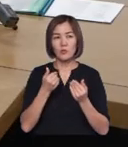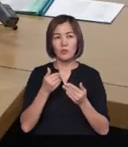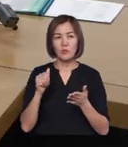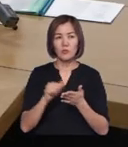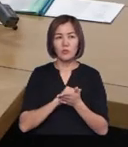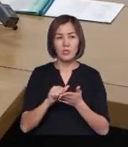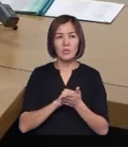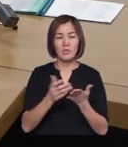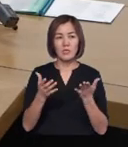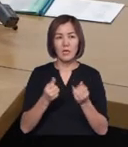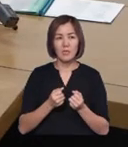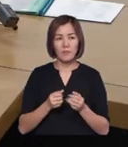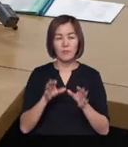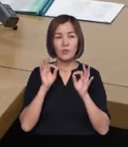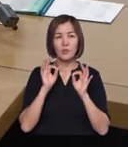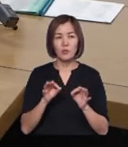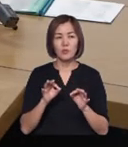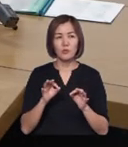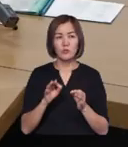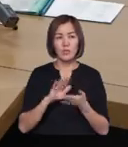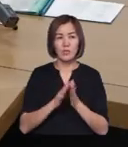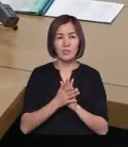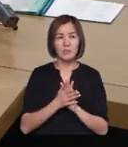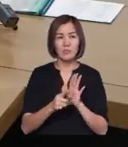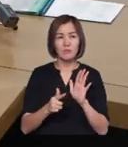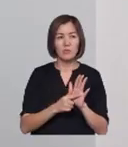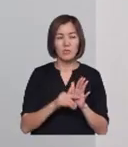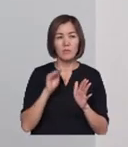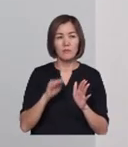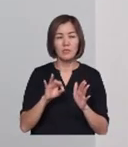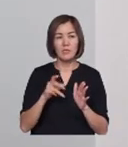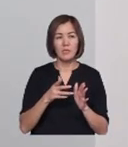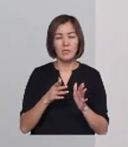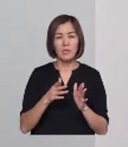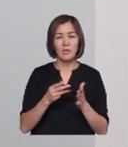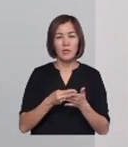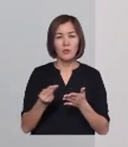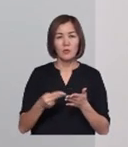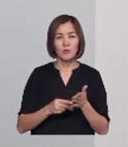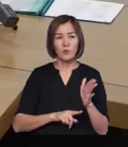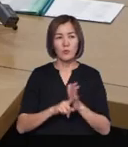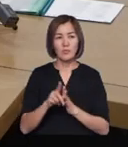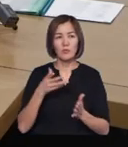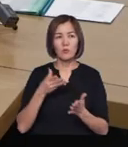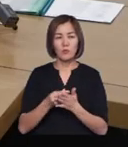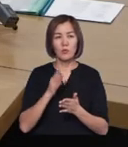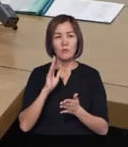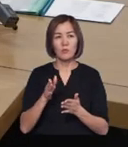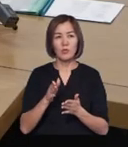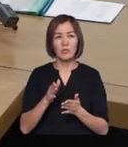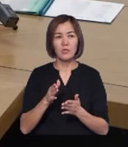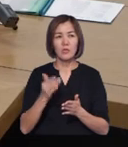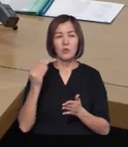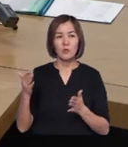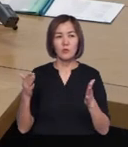документтерін алып, дұрыс договорды жасап, 7000 теңгесін беріңіздер, бұл кісі договорға отырғаннан бастап ақшасын төлейді. Ал сіздің